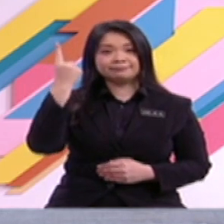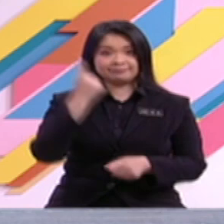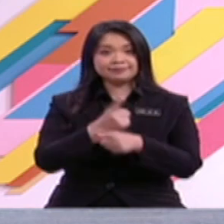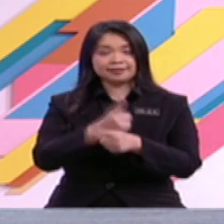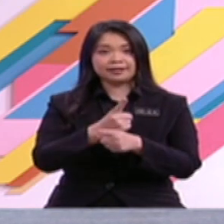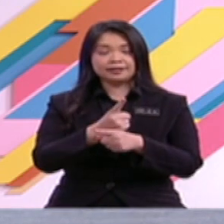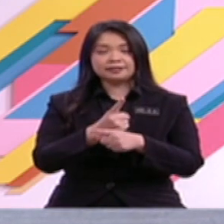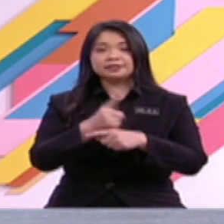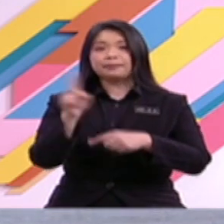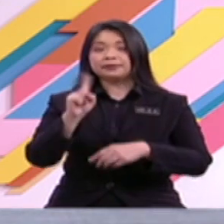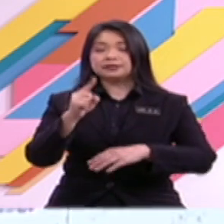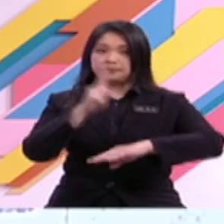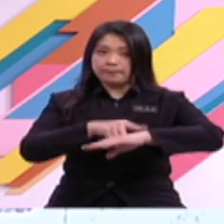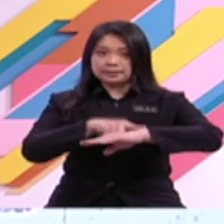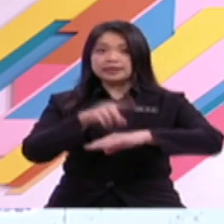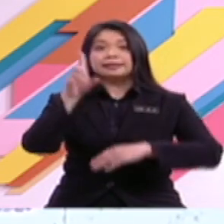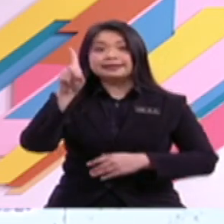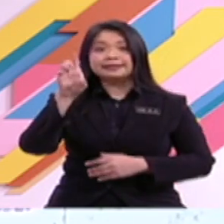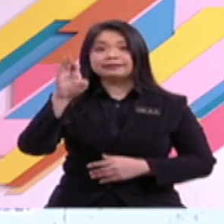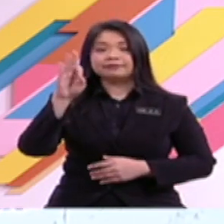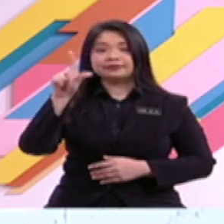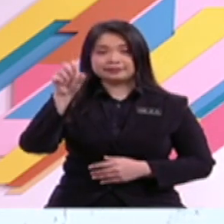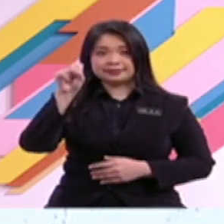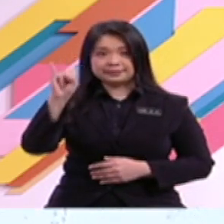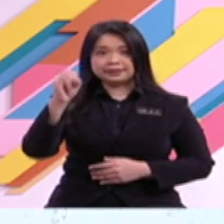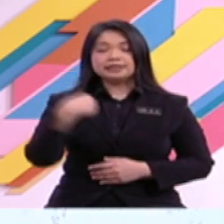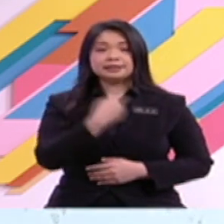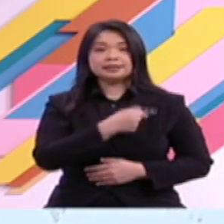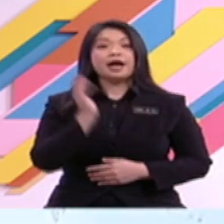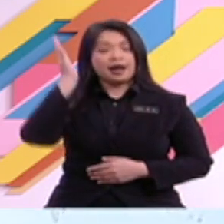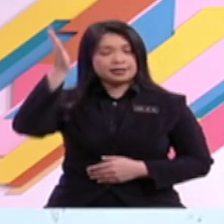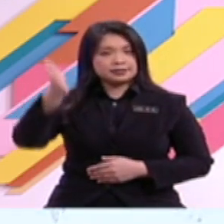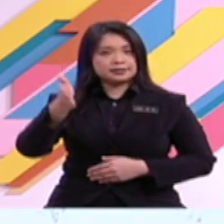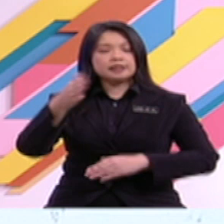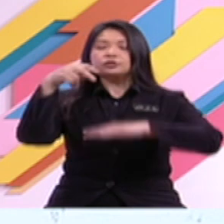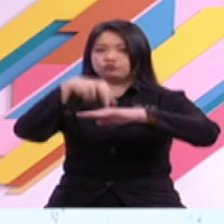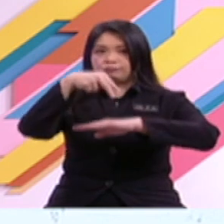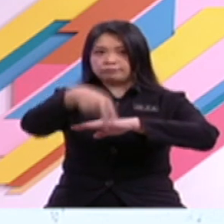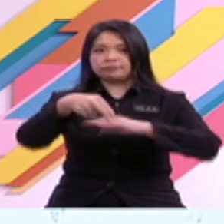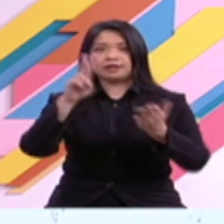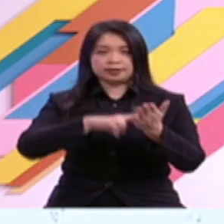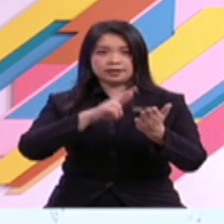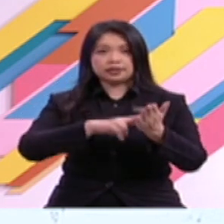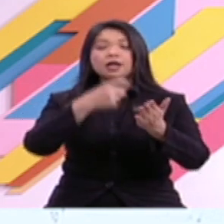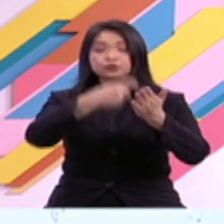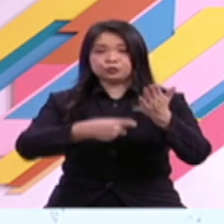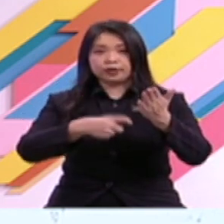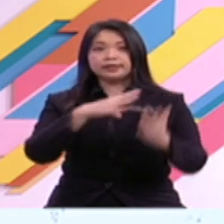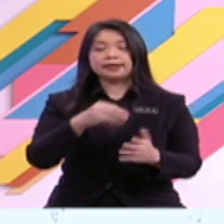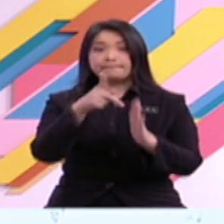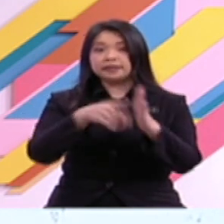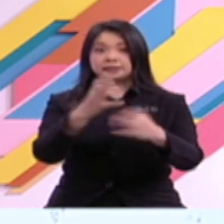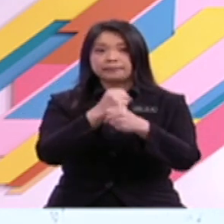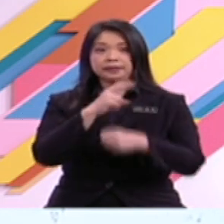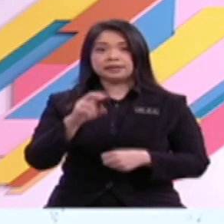di Miami racun deflasi kita akan menurunkan ke ada Cukai dan pendapatan boleh